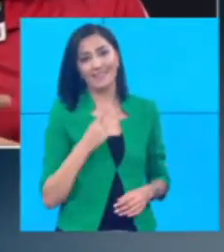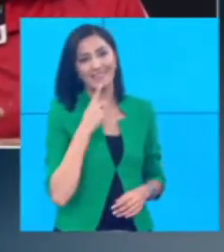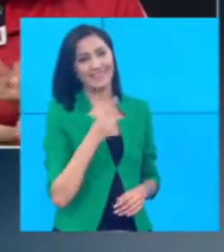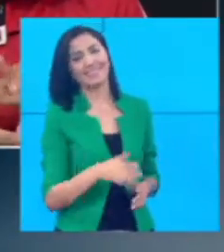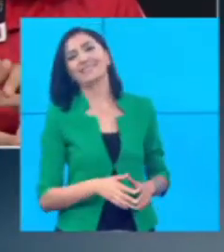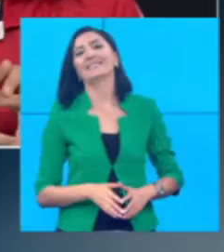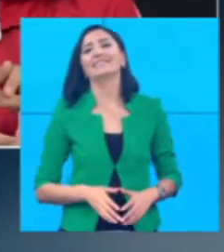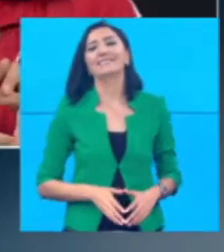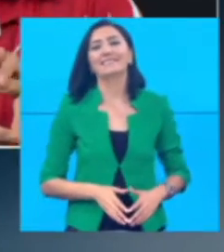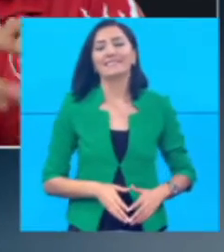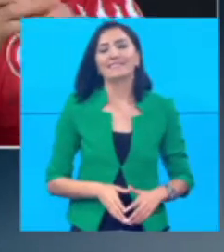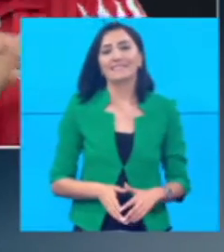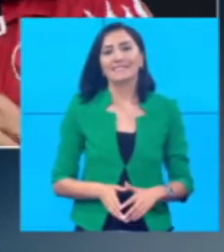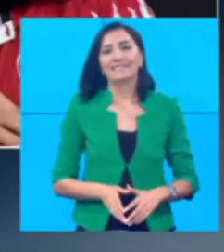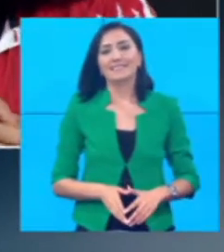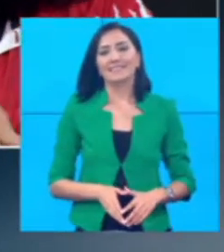Yani.